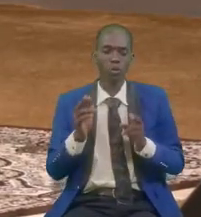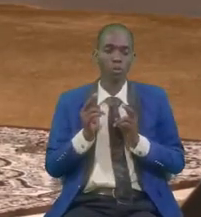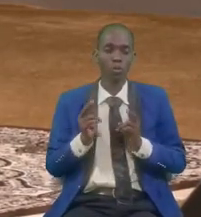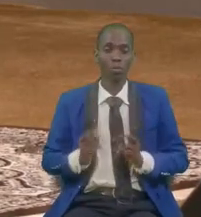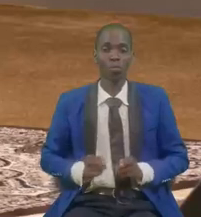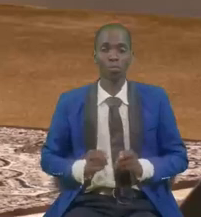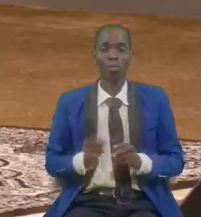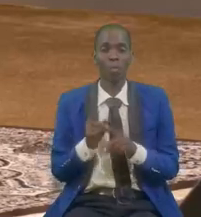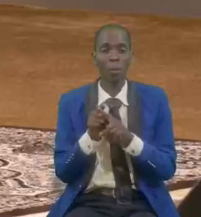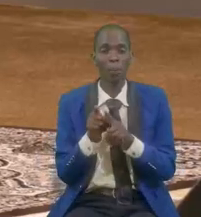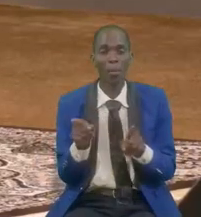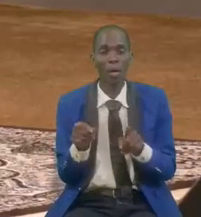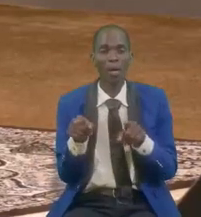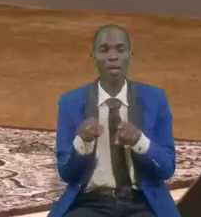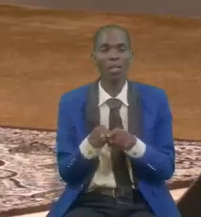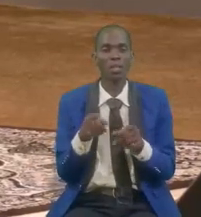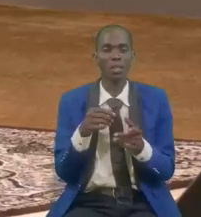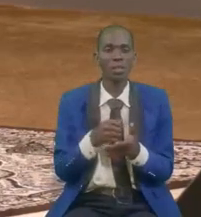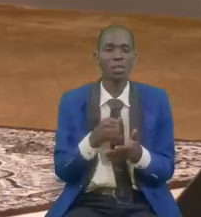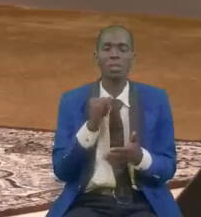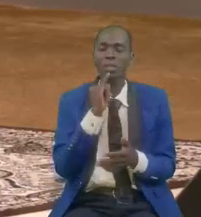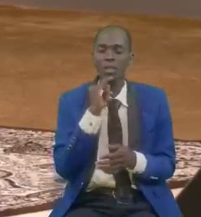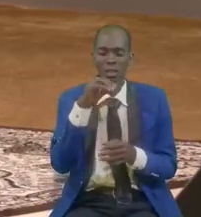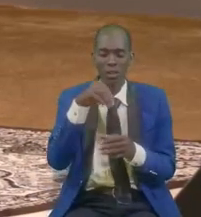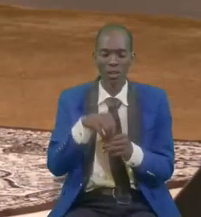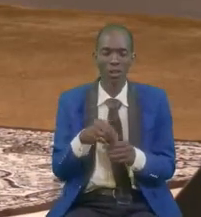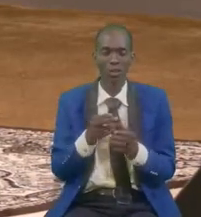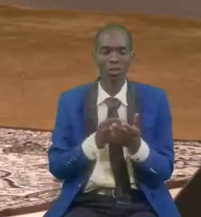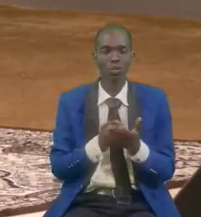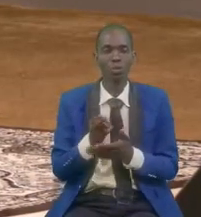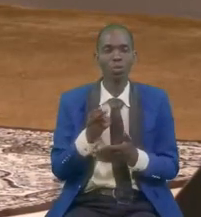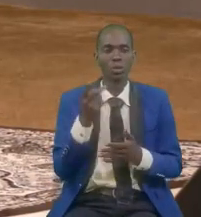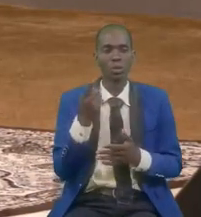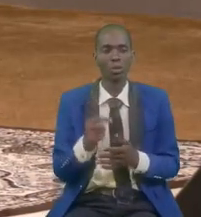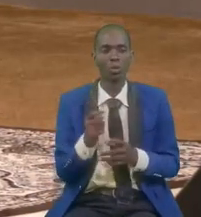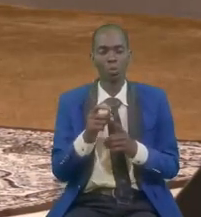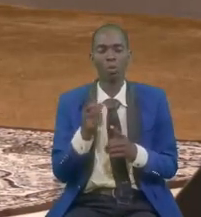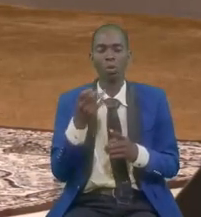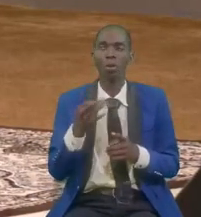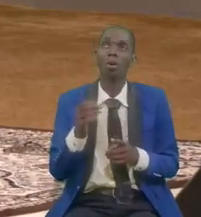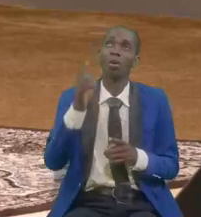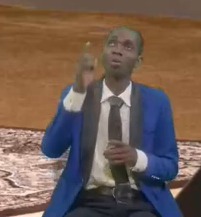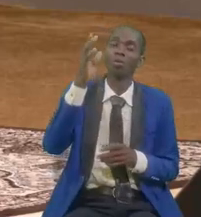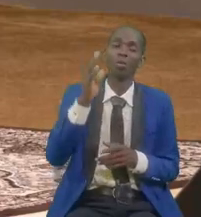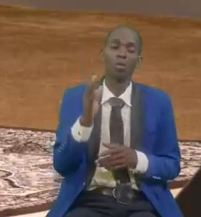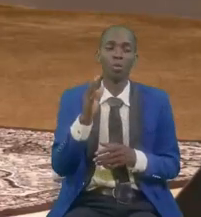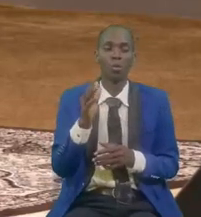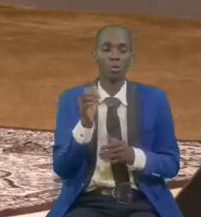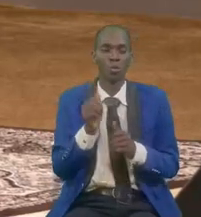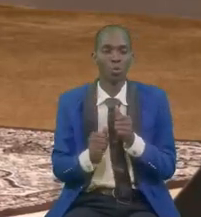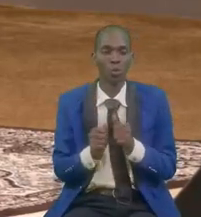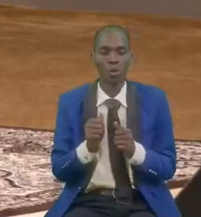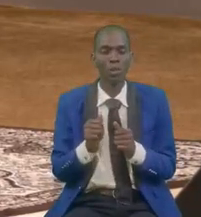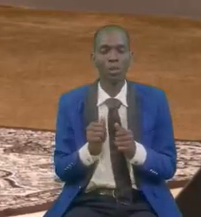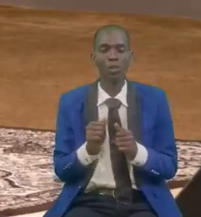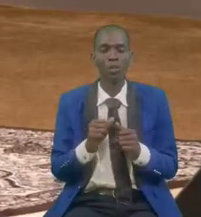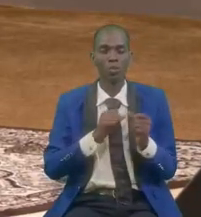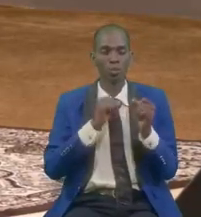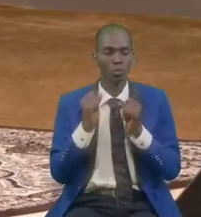ainsi qu'elle est véritablement comme la parole de Dieu qui agit